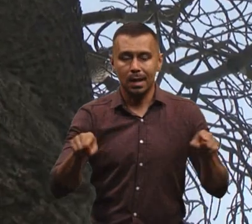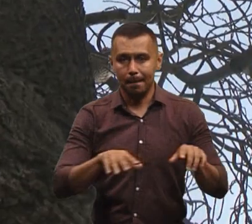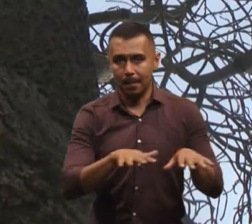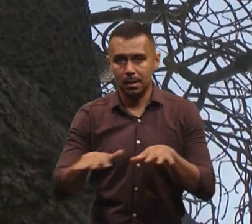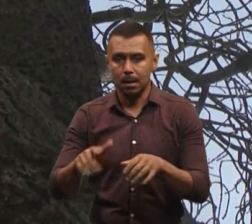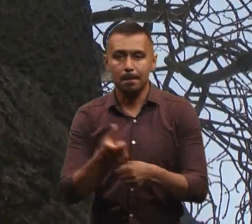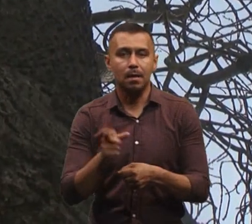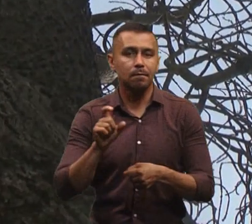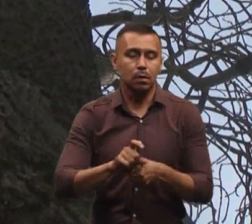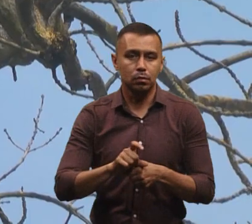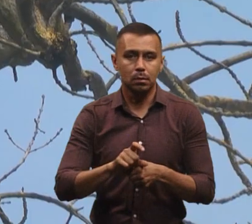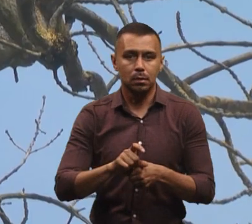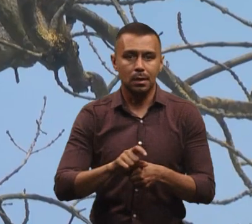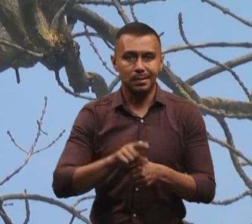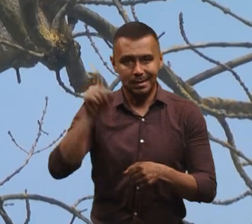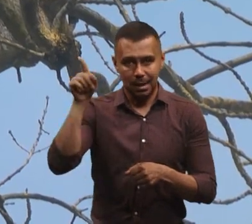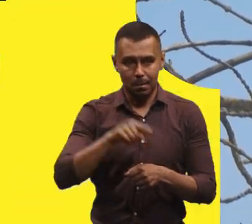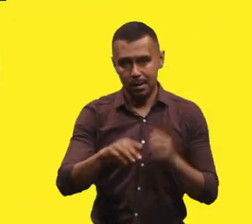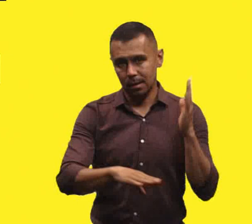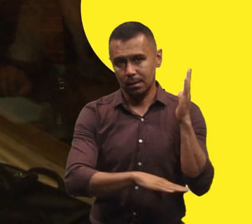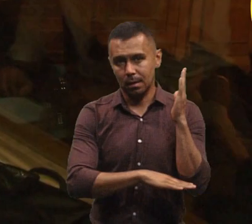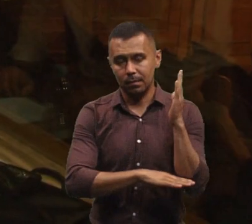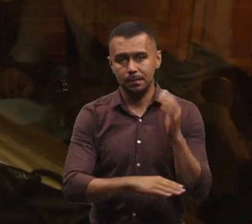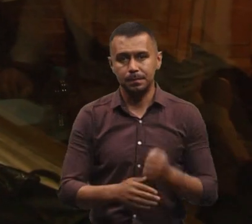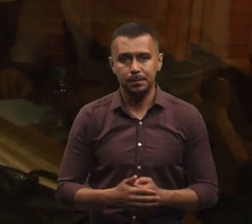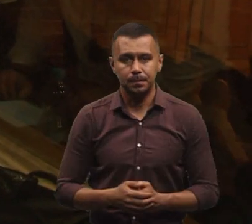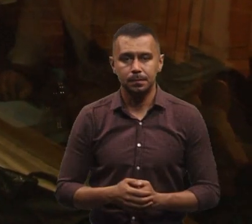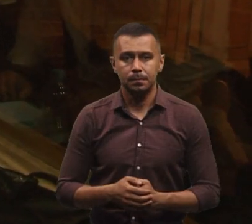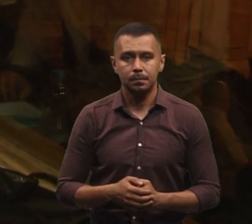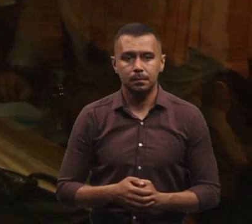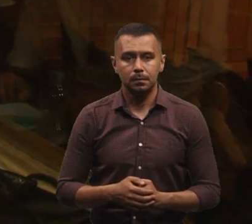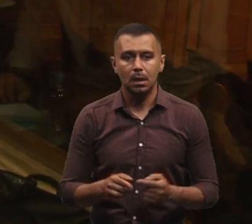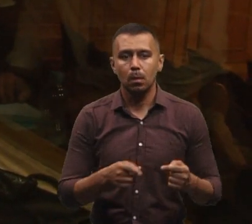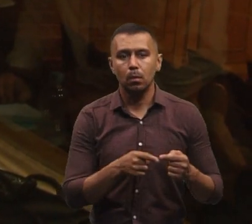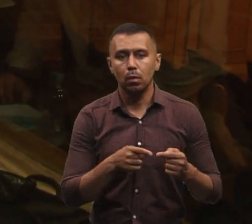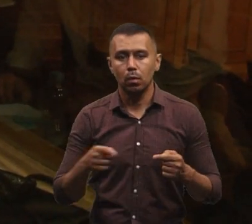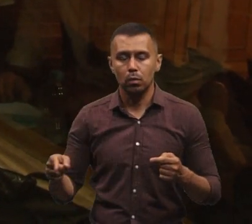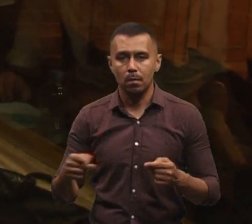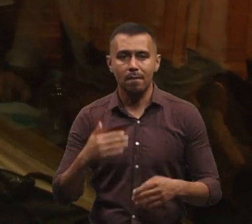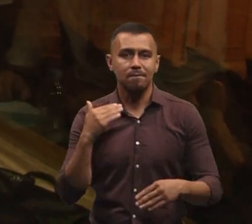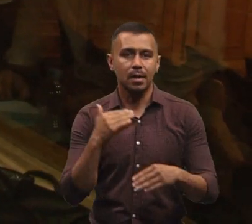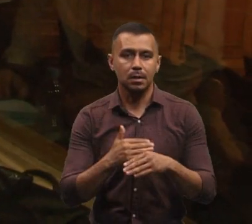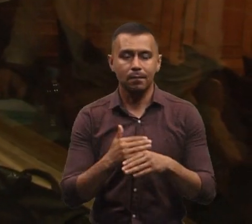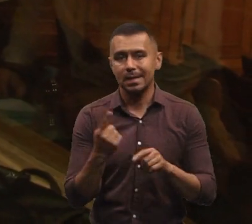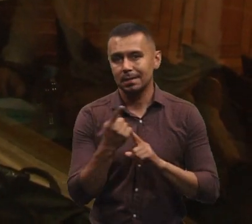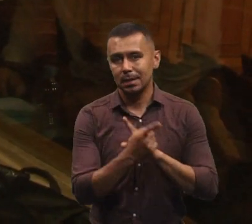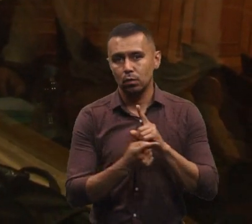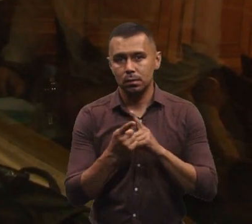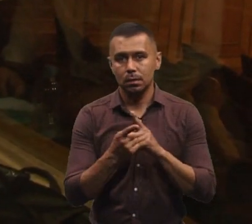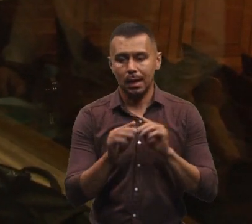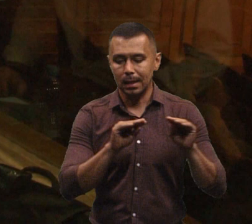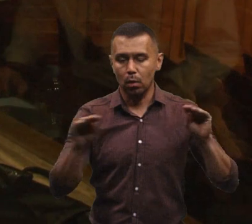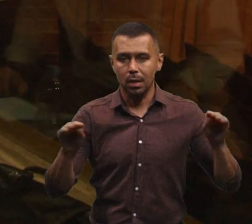місцях перевищувало діаметр дерева. Протягом вистави Змінюються